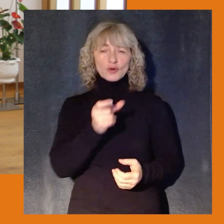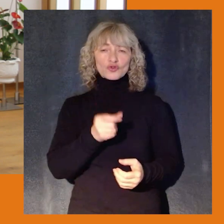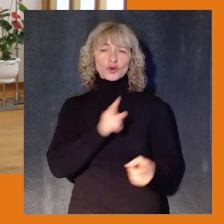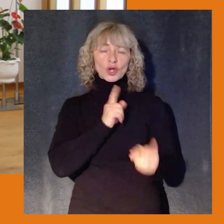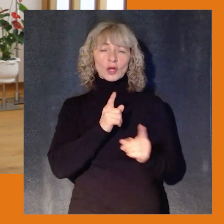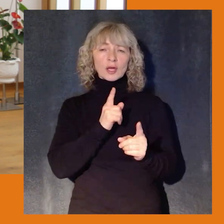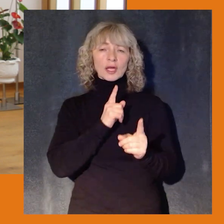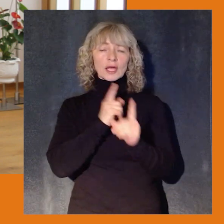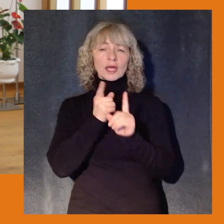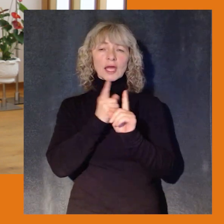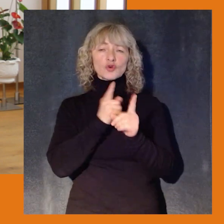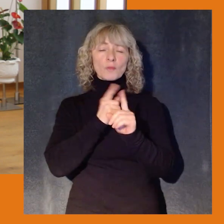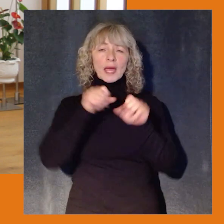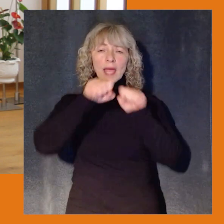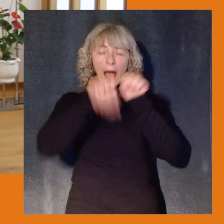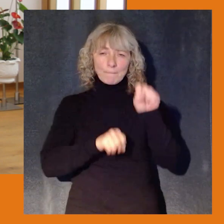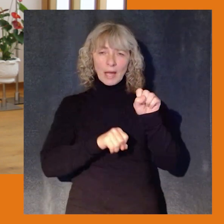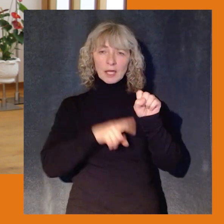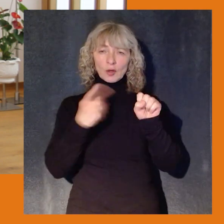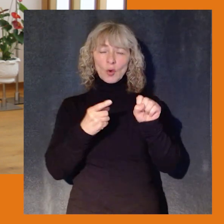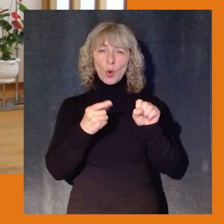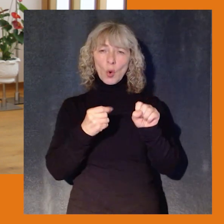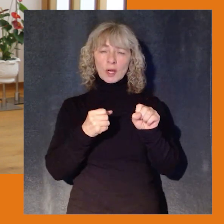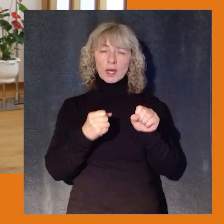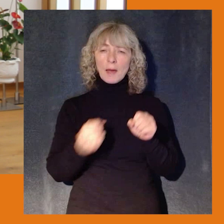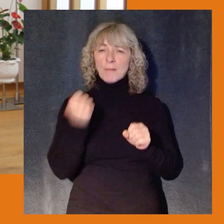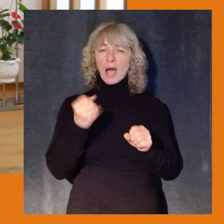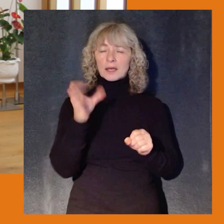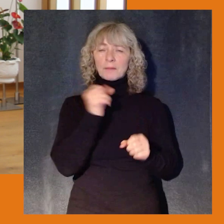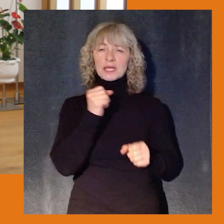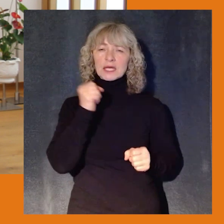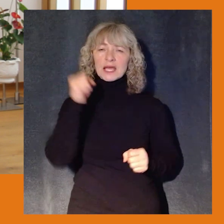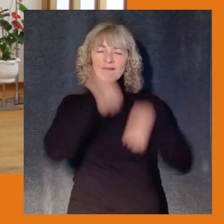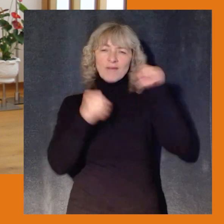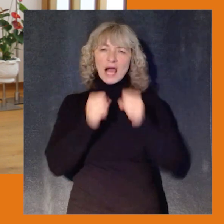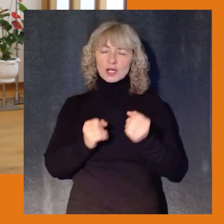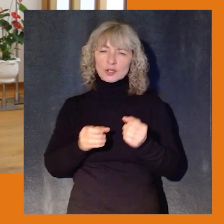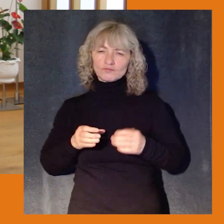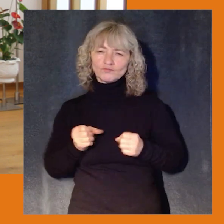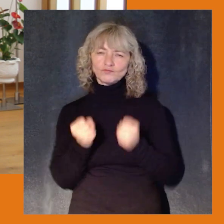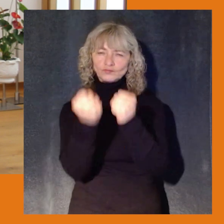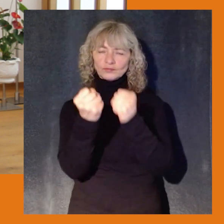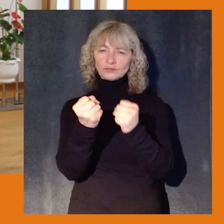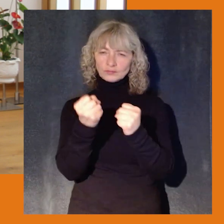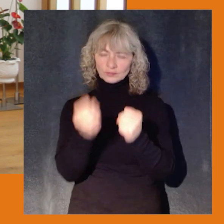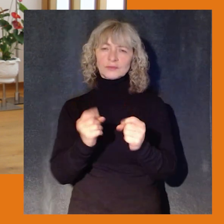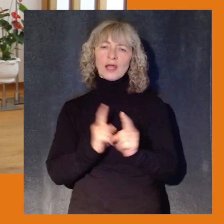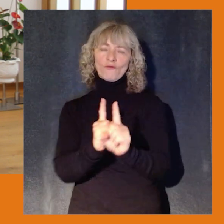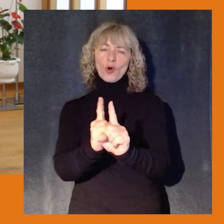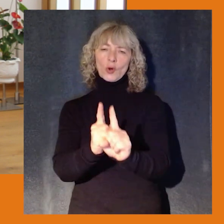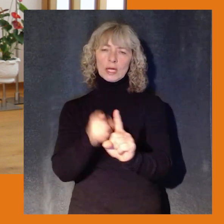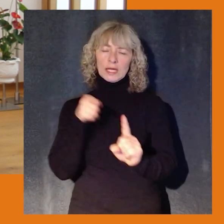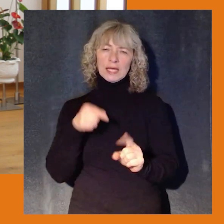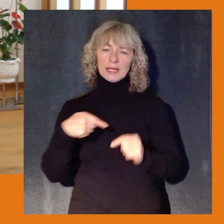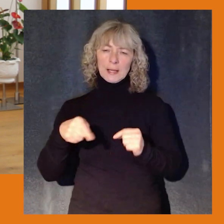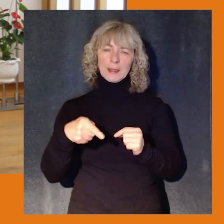Die allerschrecklichsten Folgen, wenn Menschen das Gespräch abbrechen und mit Gewalt ihre Macht durchsetzen,